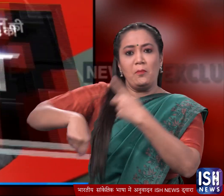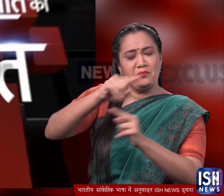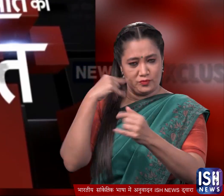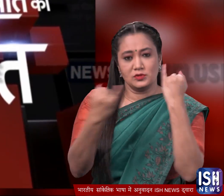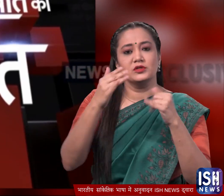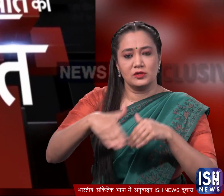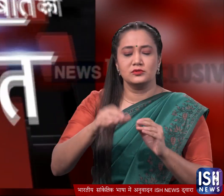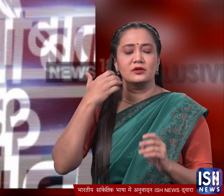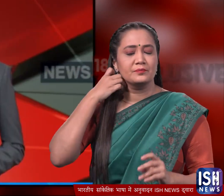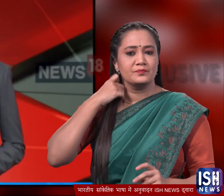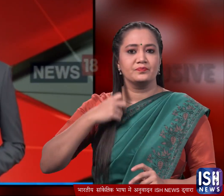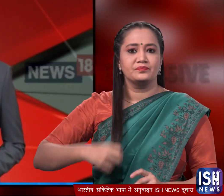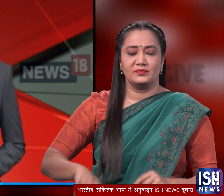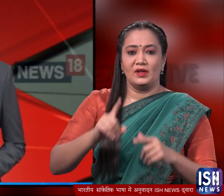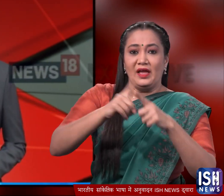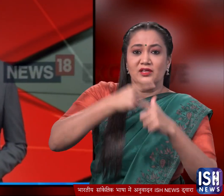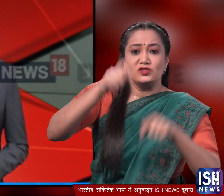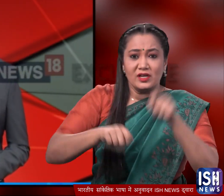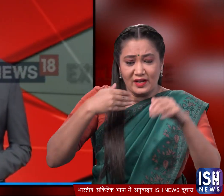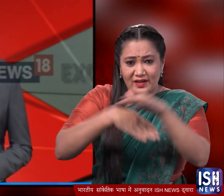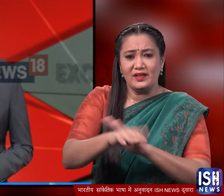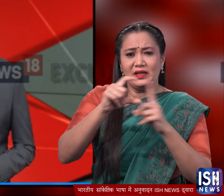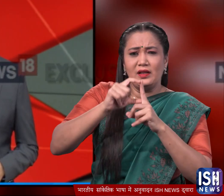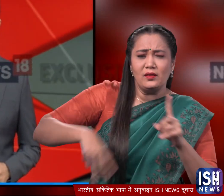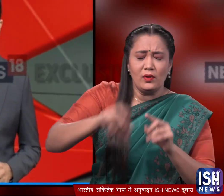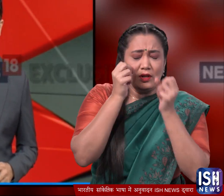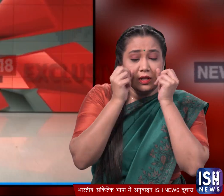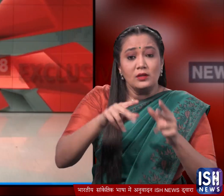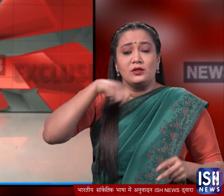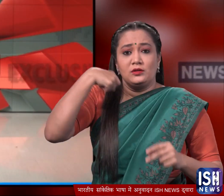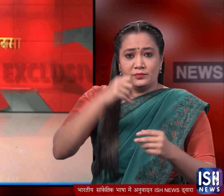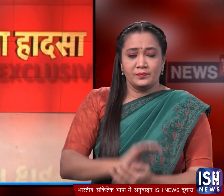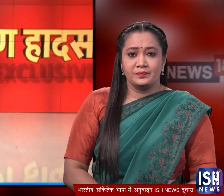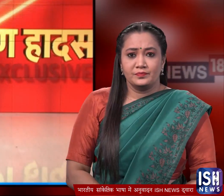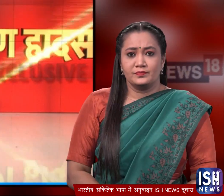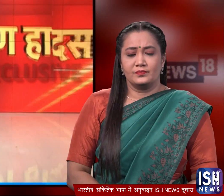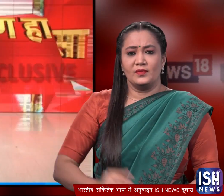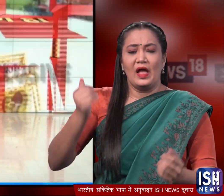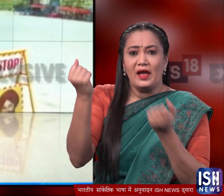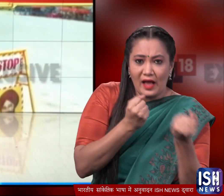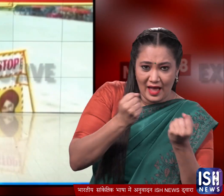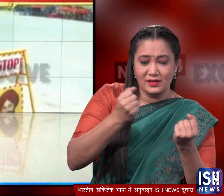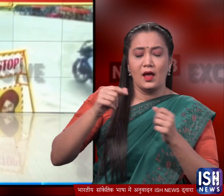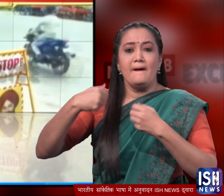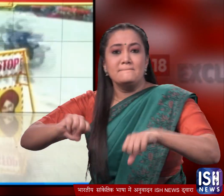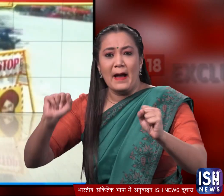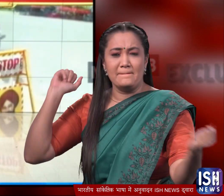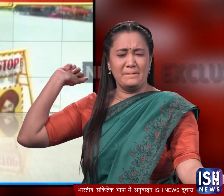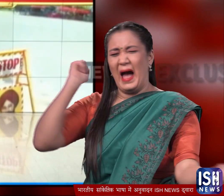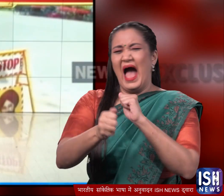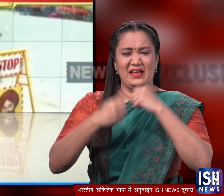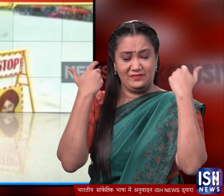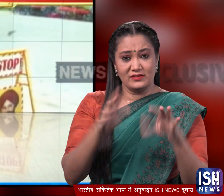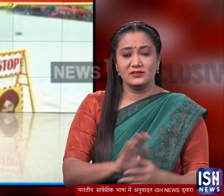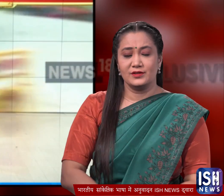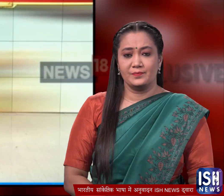कोशिश कर रही। झारखंड के गिरिडीह से दिल दहला देने वाली कुछ तस्वीरें सामने आई। वहां हाईवे पर एक कार और मोटरसाइकिल सवार के बीच